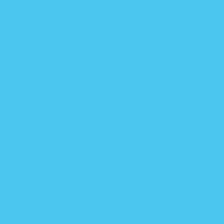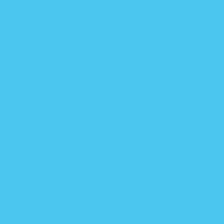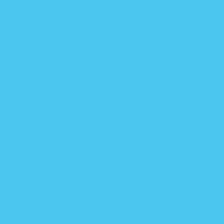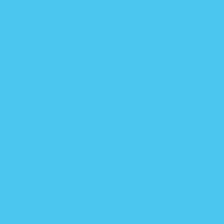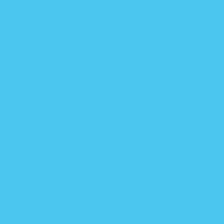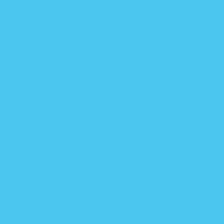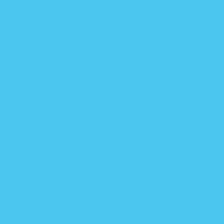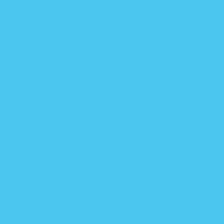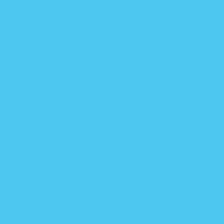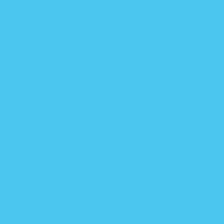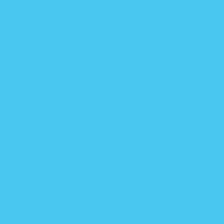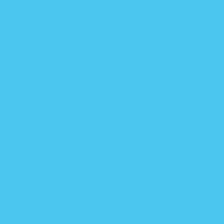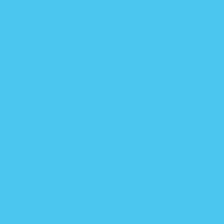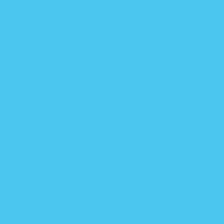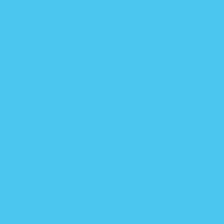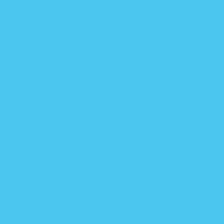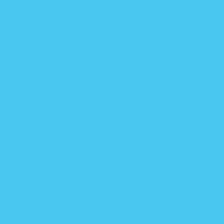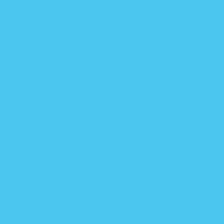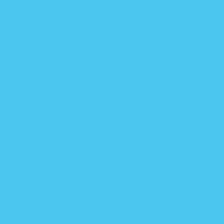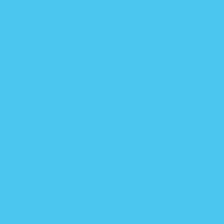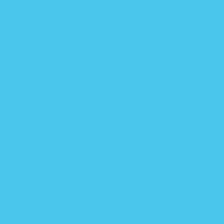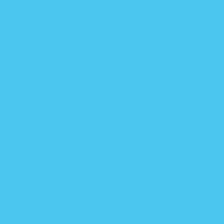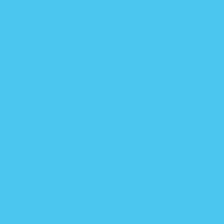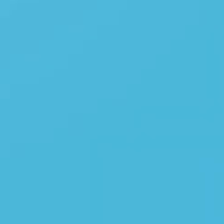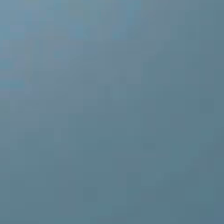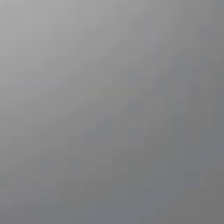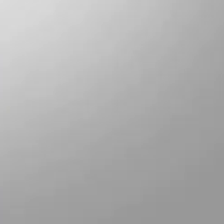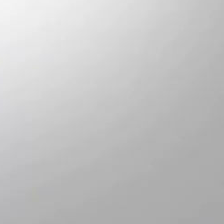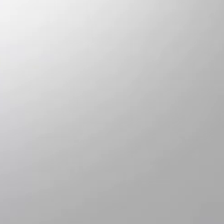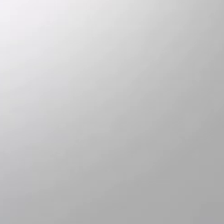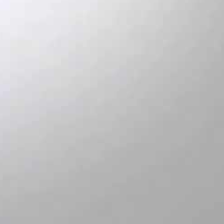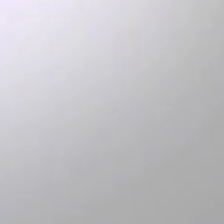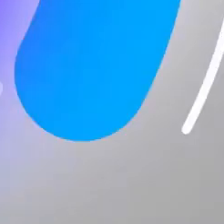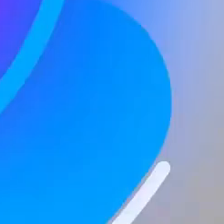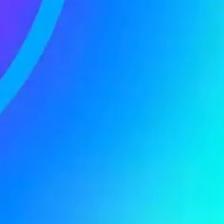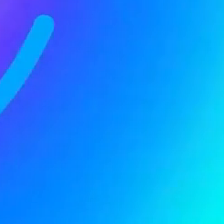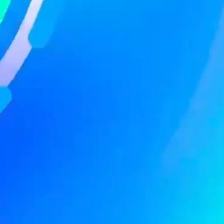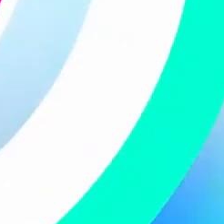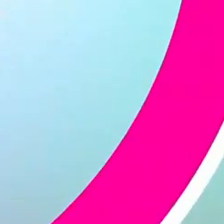Huh? Rabbit. Rabbit. Rabbit. Okey.